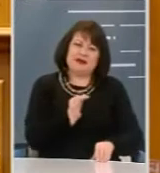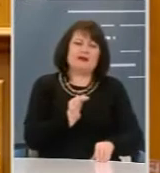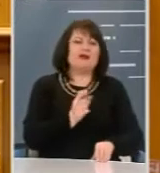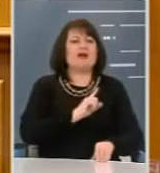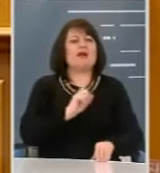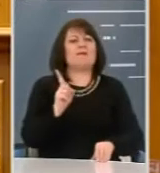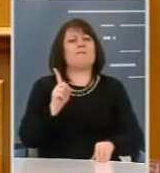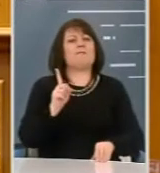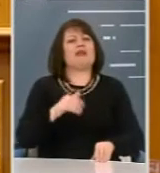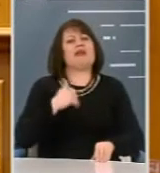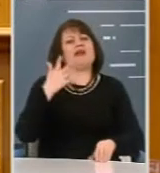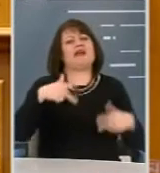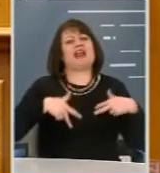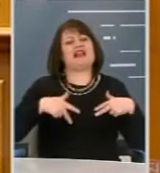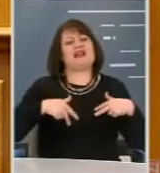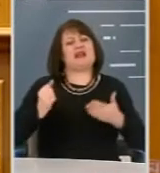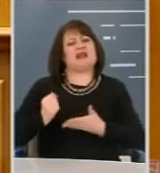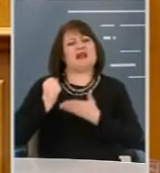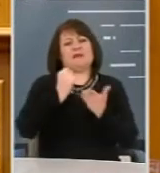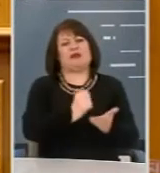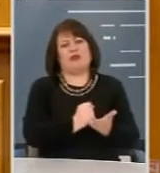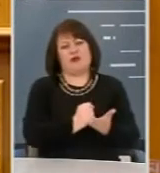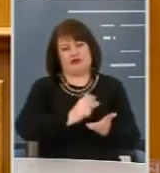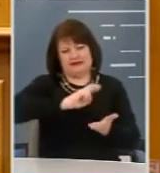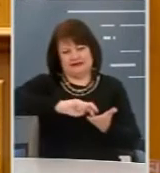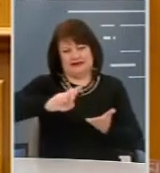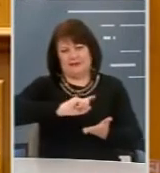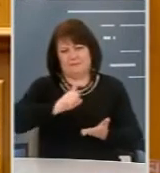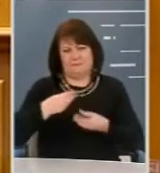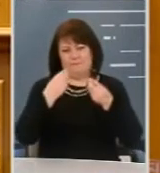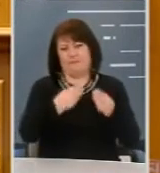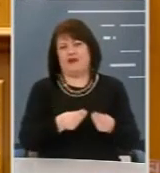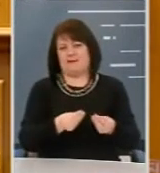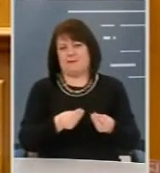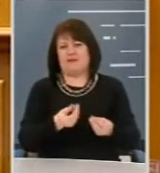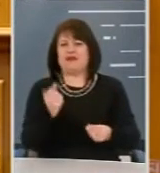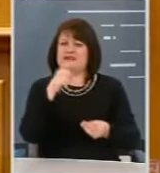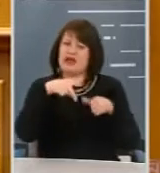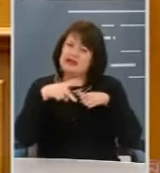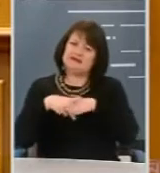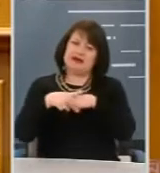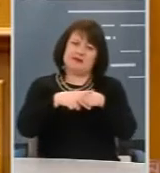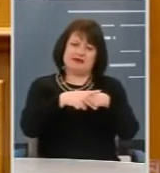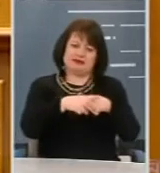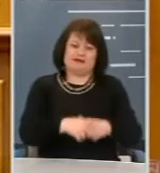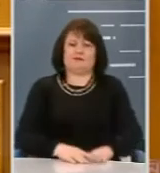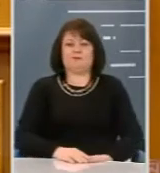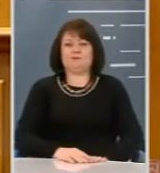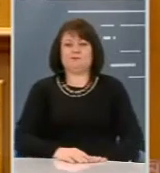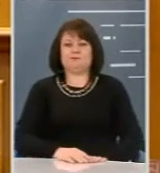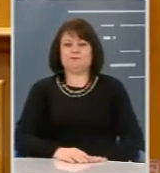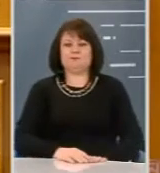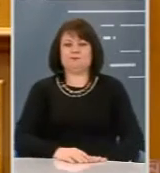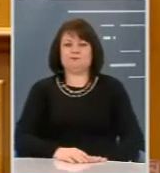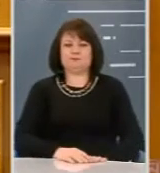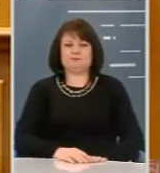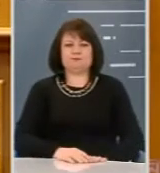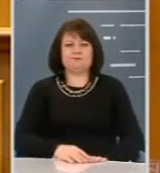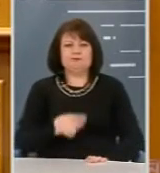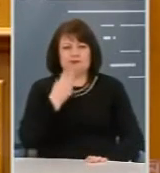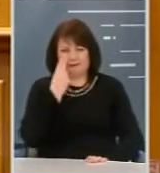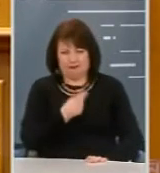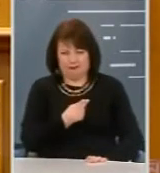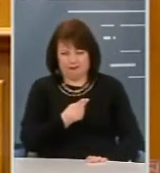εκχώρησης της μελλοντικής κρατικής χρηματοδότησης ταυτόχρονα σε άλλες τράπεζες. Το χαρακτηριστικό της